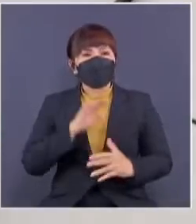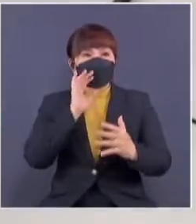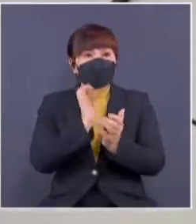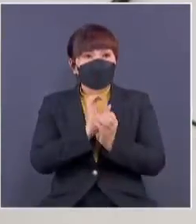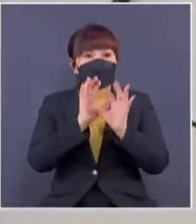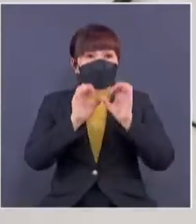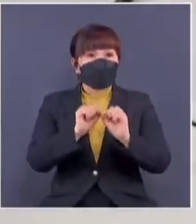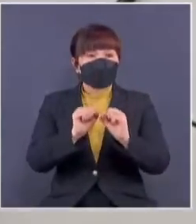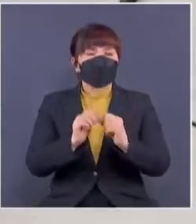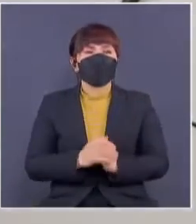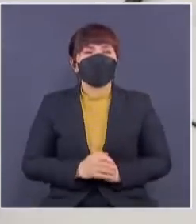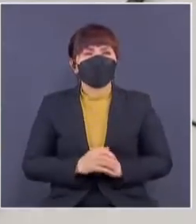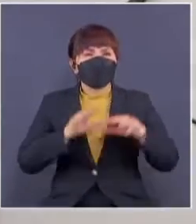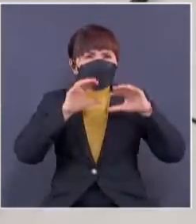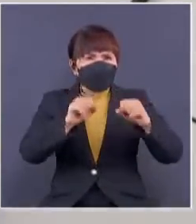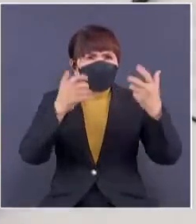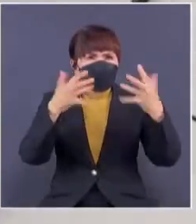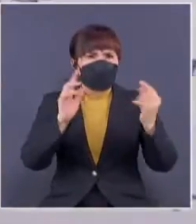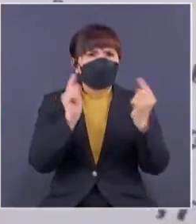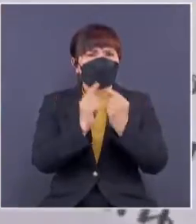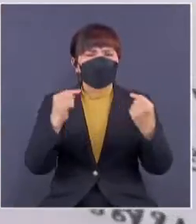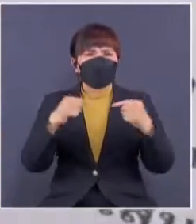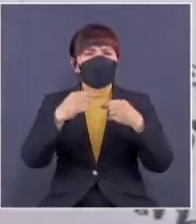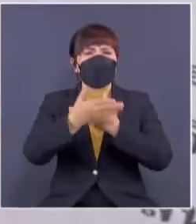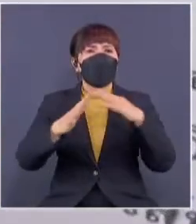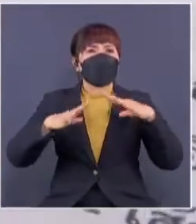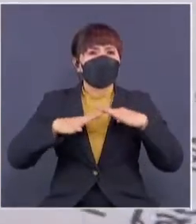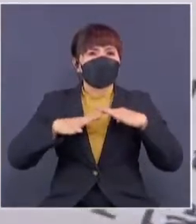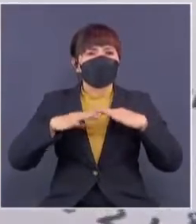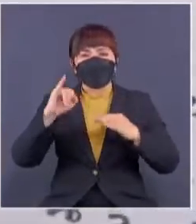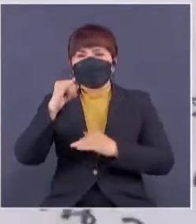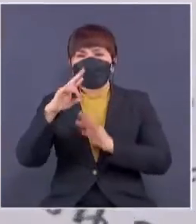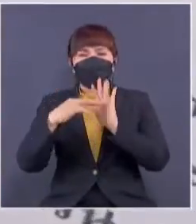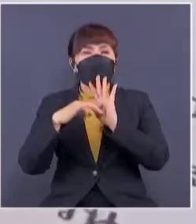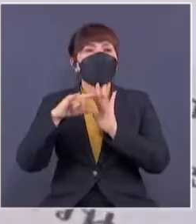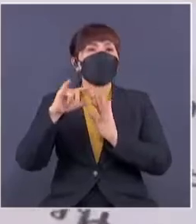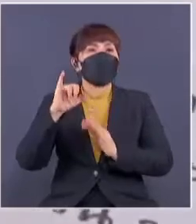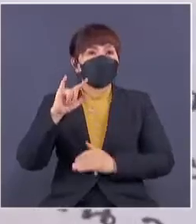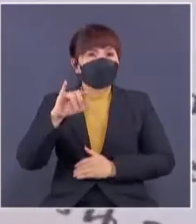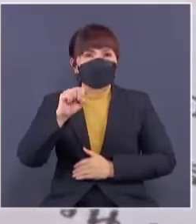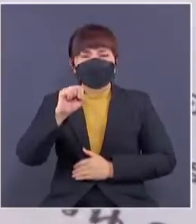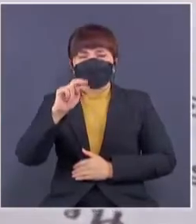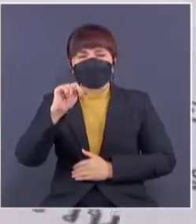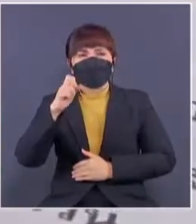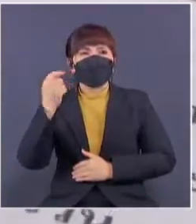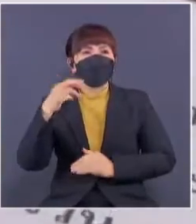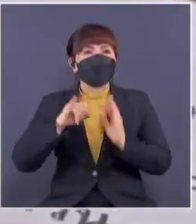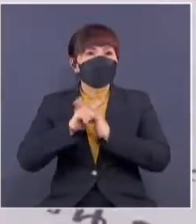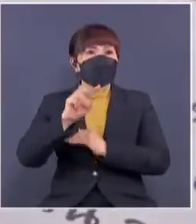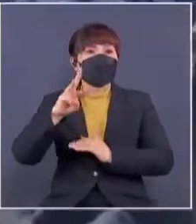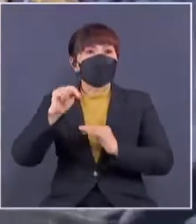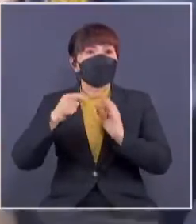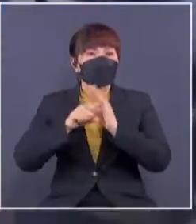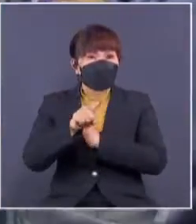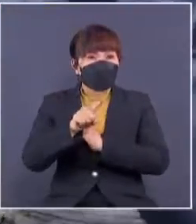ตำรวจไปจับค่ะตำรวจตามจับตัวเธอได้ที่ห้องพักย่านจรัญสนิทวงศ์ตอนนั้นก็ไปจับคาร้านทองเลยนะคะกำลังจะเอาทองที่ขโมยเนี่ยไป